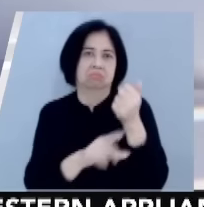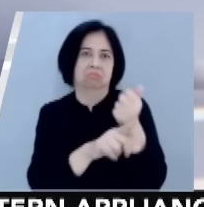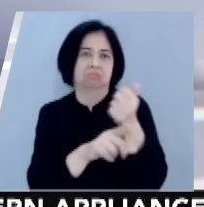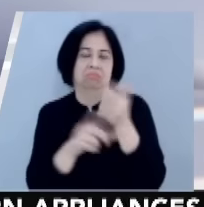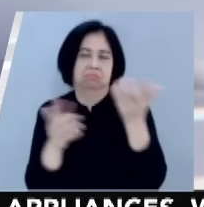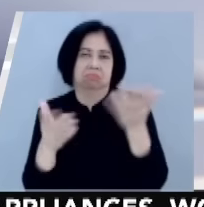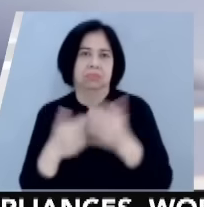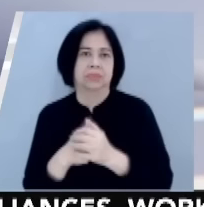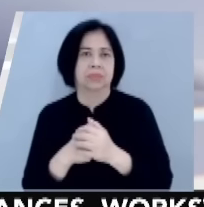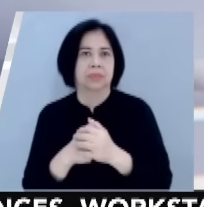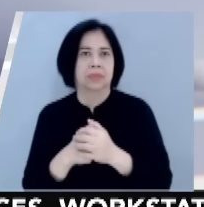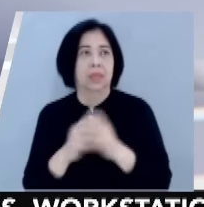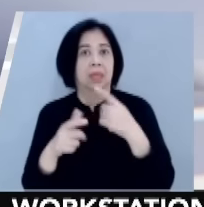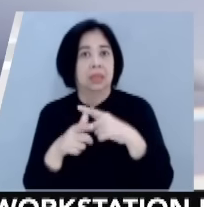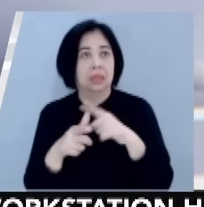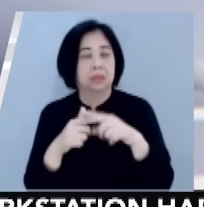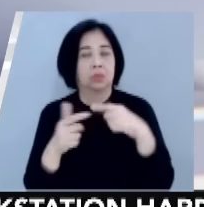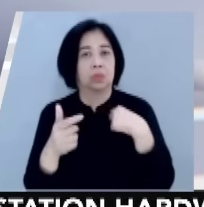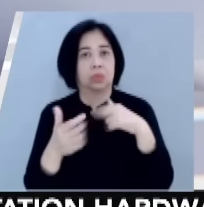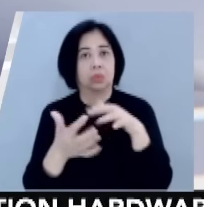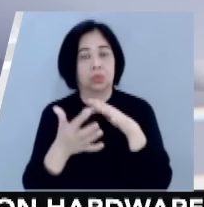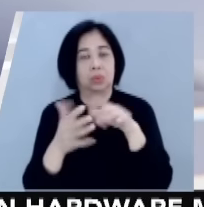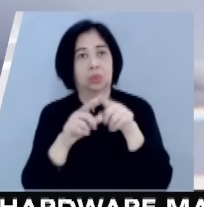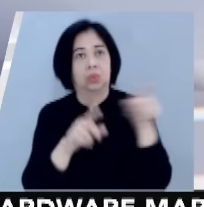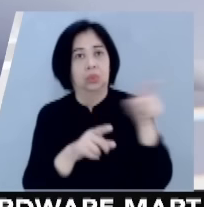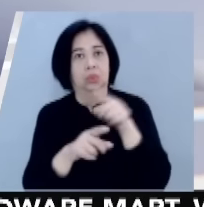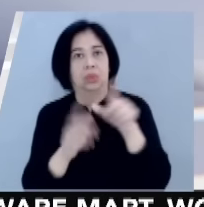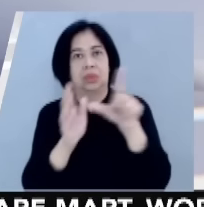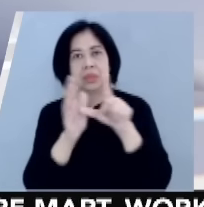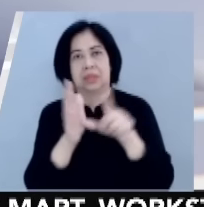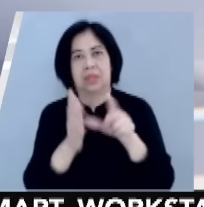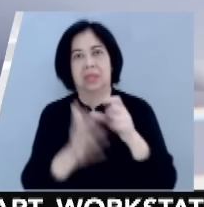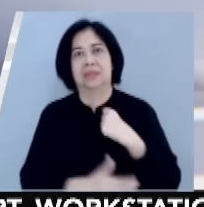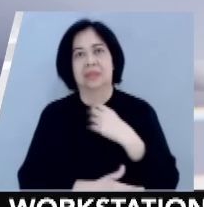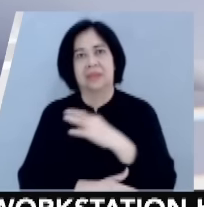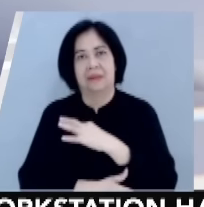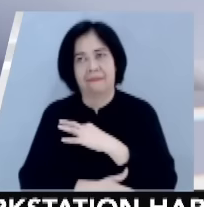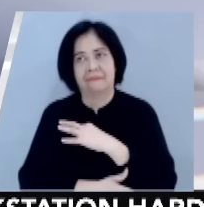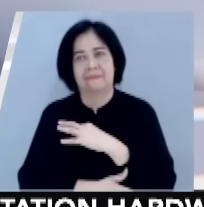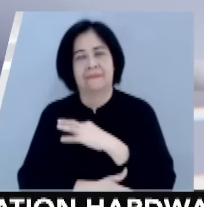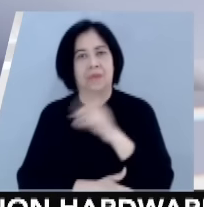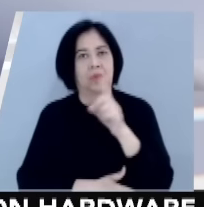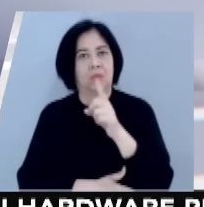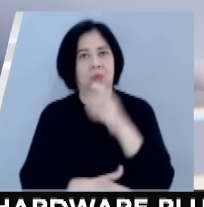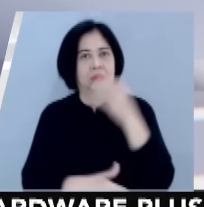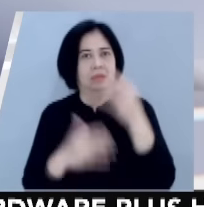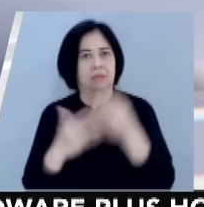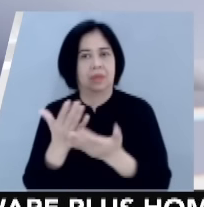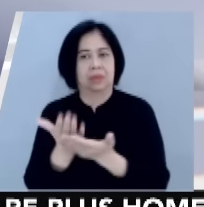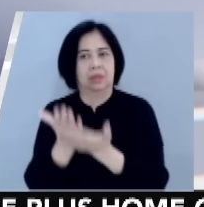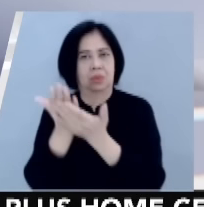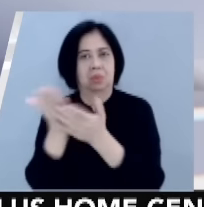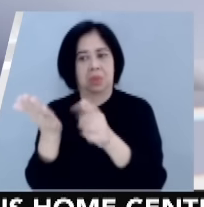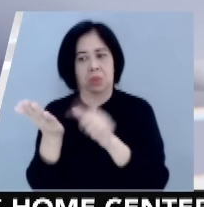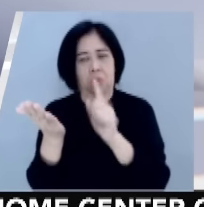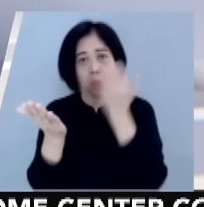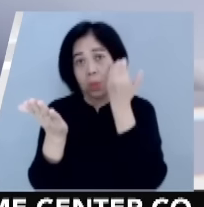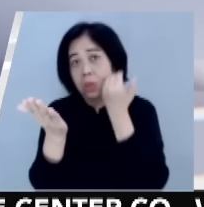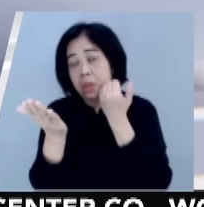Tapos pinag-aaralan din kasi ng legal staff namin yung pinel na complaint kung may kulang,